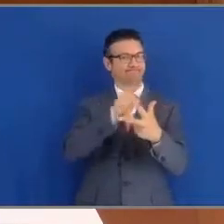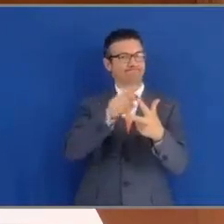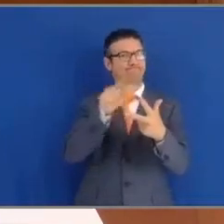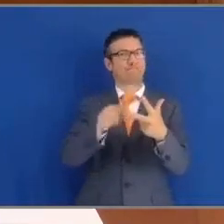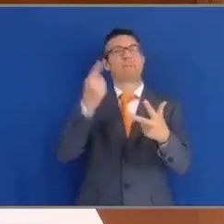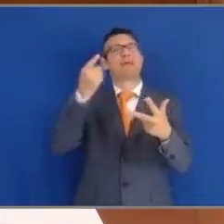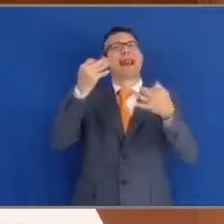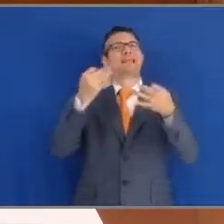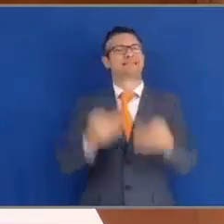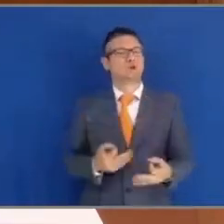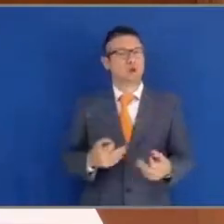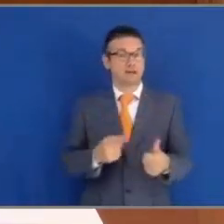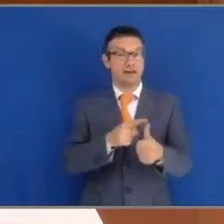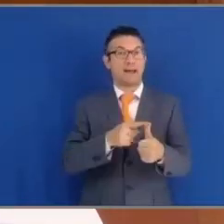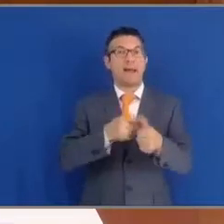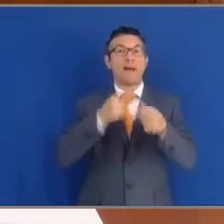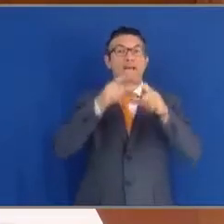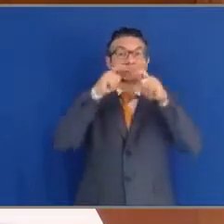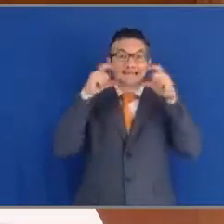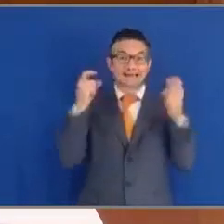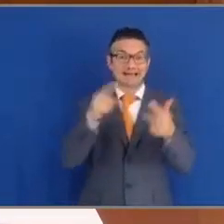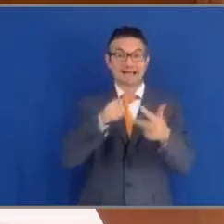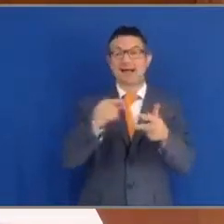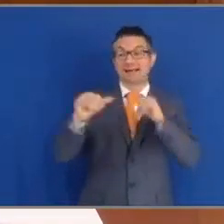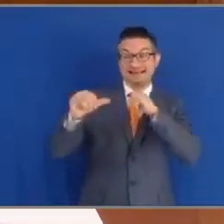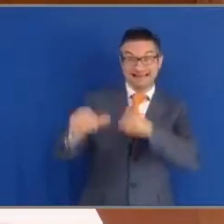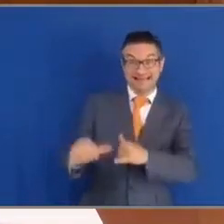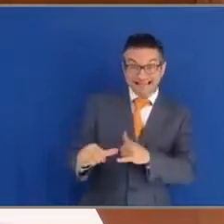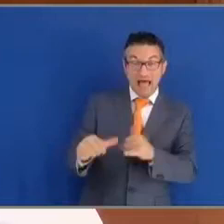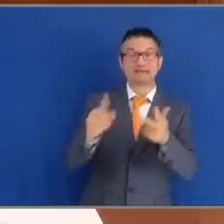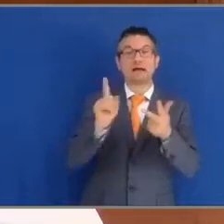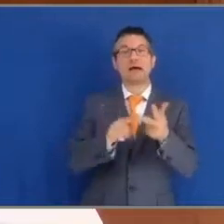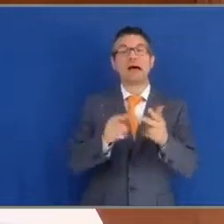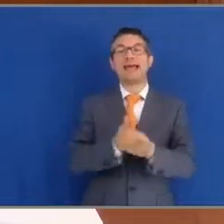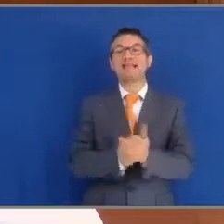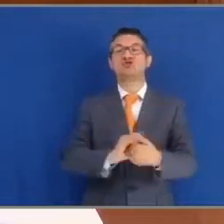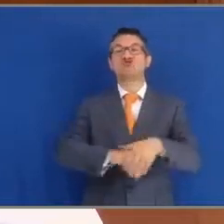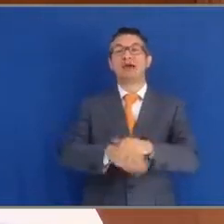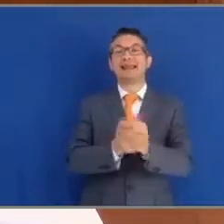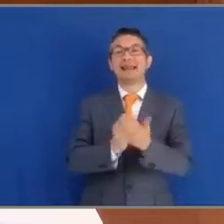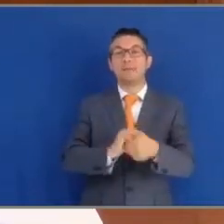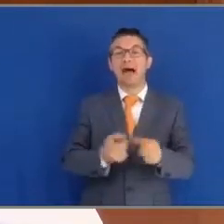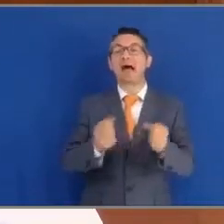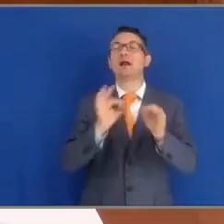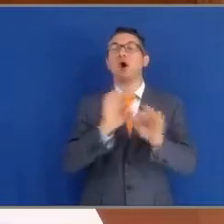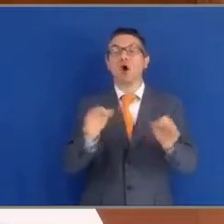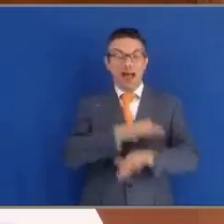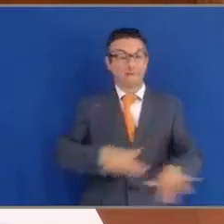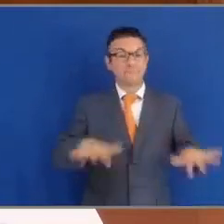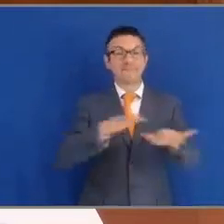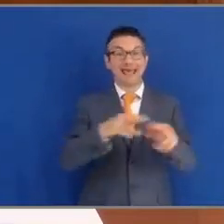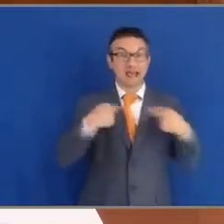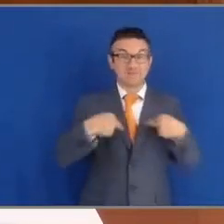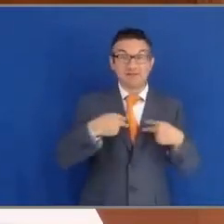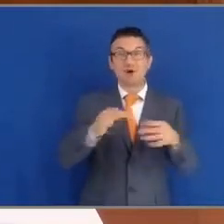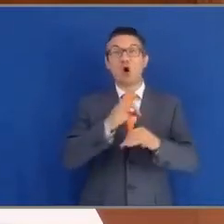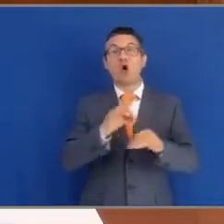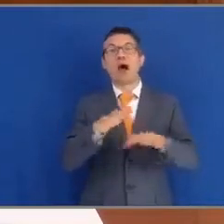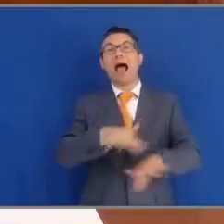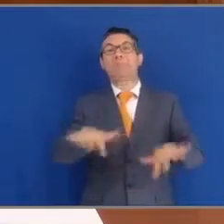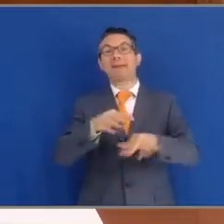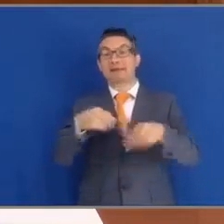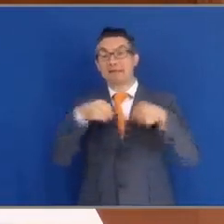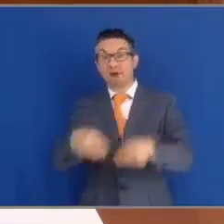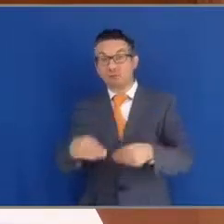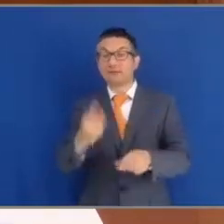sicurezza: mascherine, distanza di sicurezza, igiene delle mani e degli ambienti dove si vive e che si frequentano. Questi